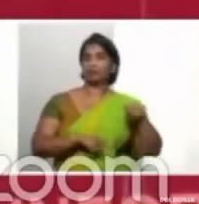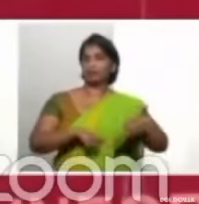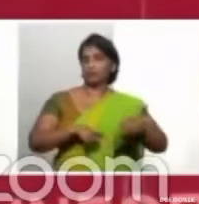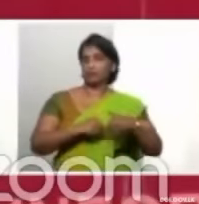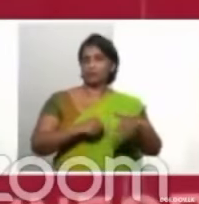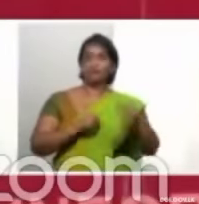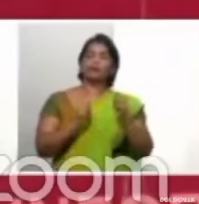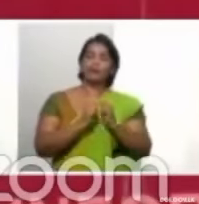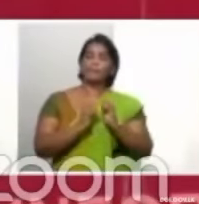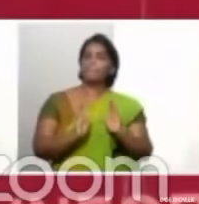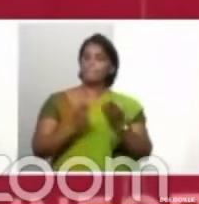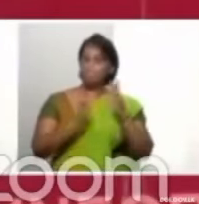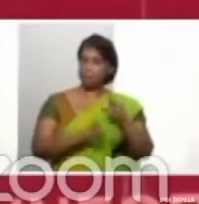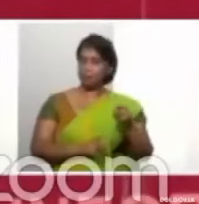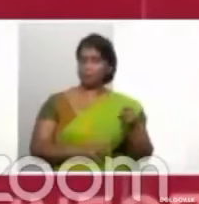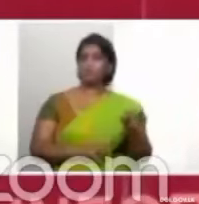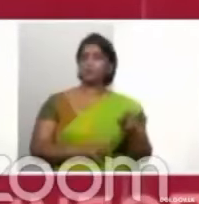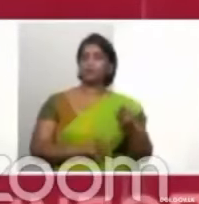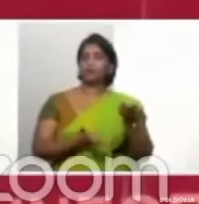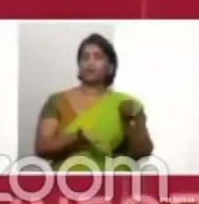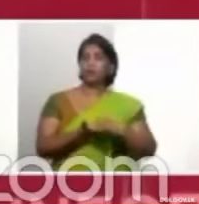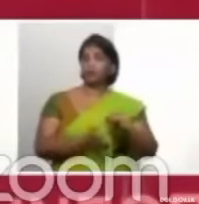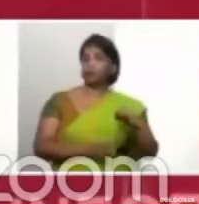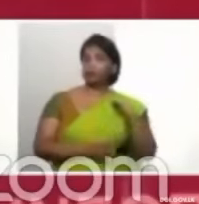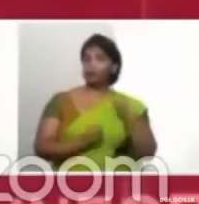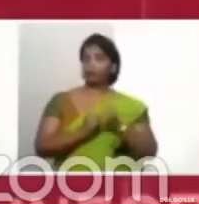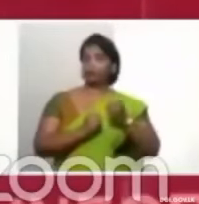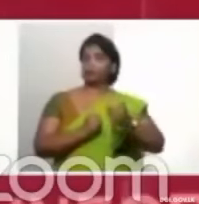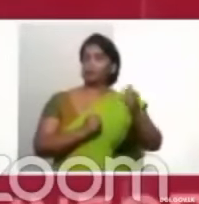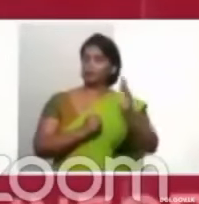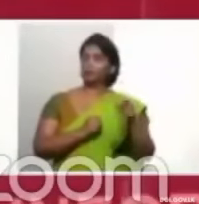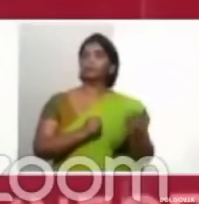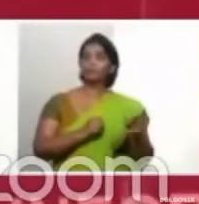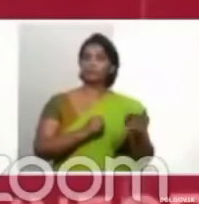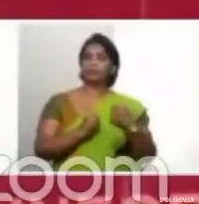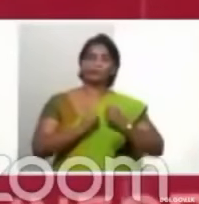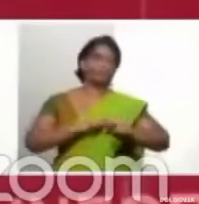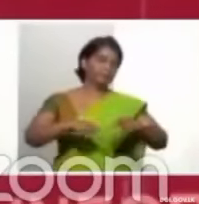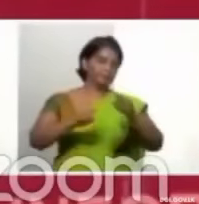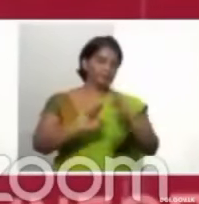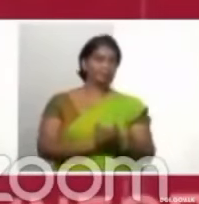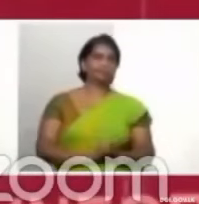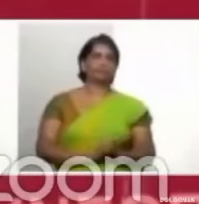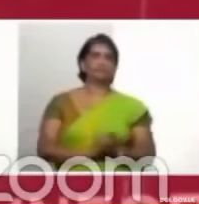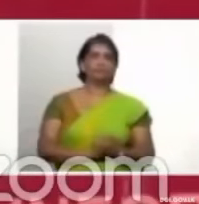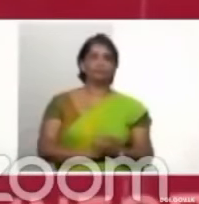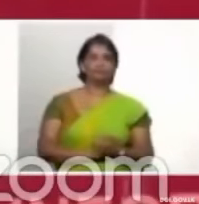ඒ කටයුත්ත ආරම්භ කළා තියෙනවා. ඒ තවත් ශක්තිමත්ව ඉදිරියට ගෙන යන්න අපි කටයුතු